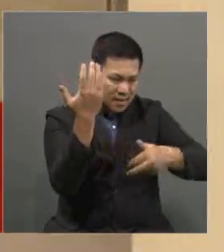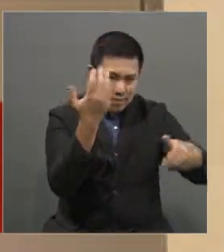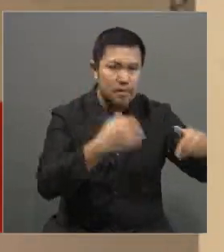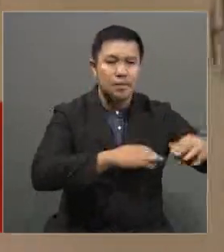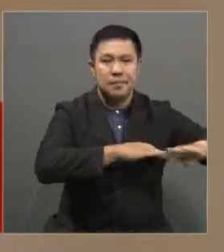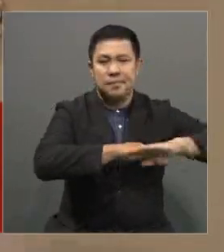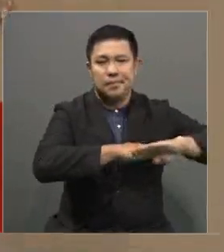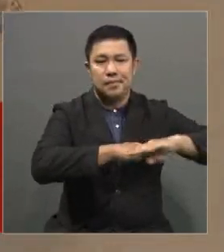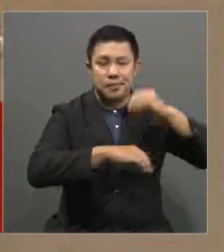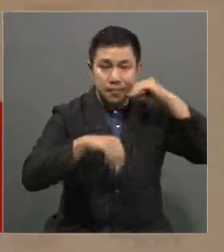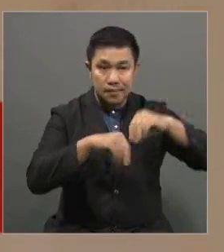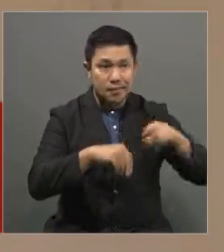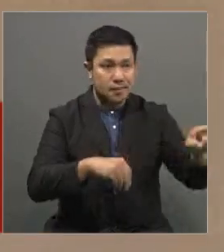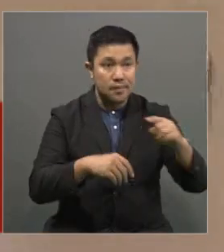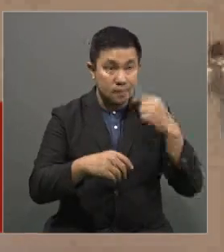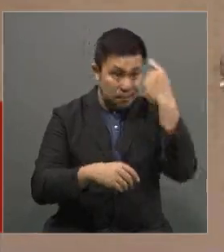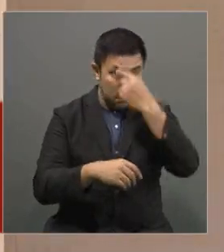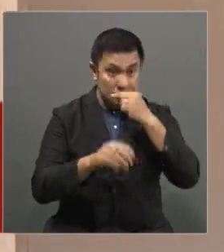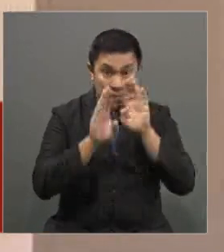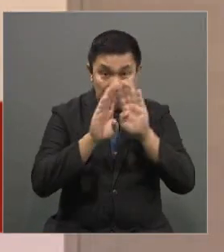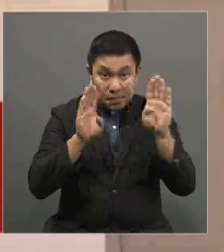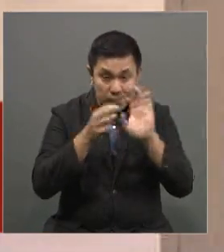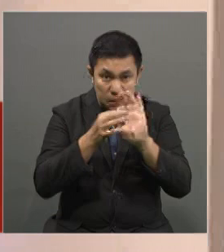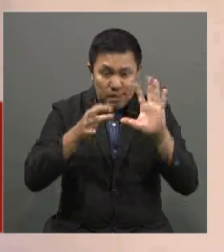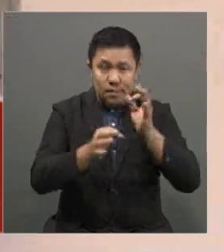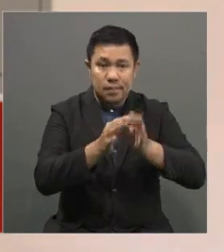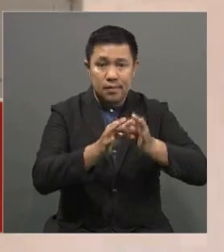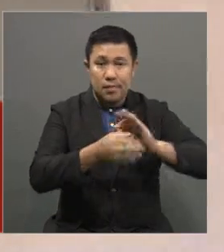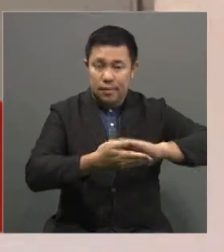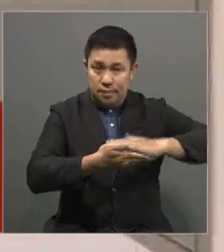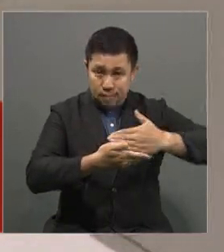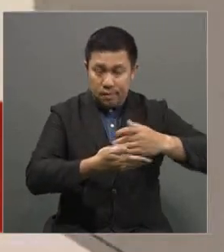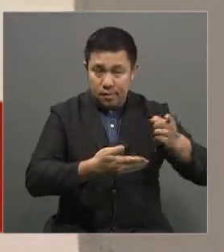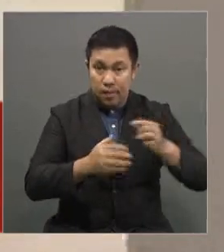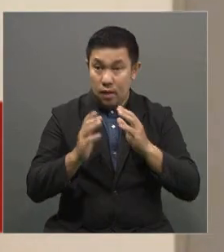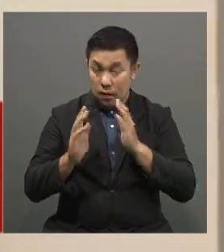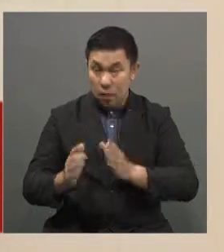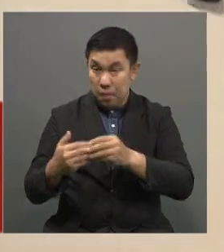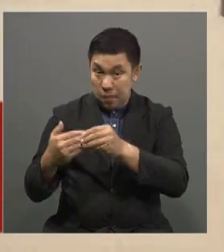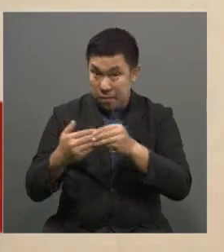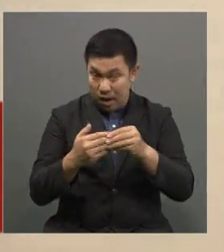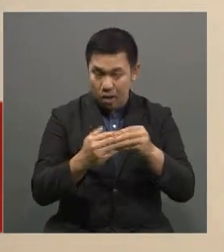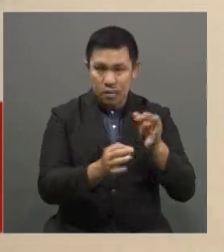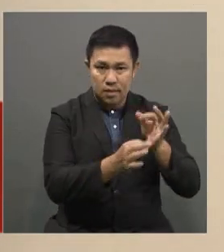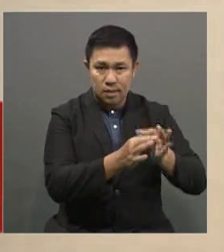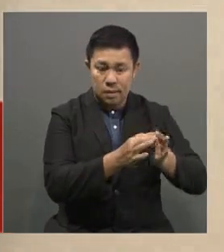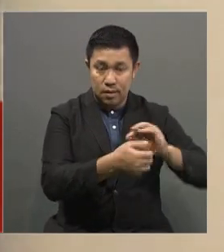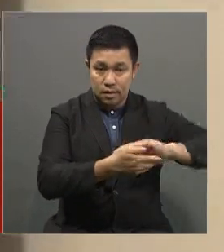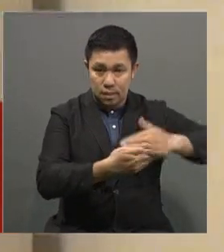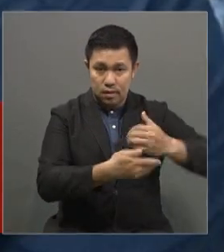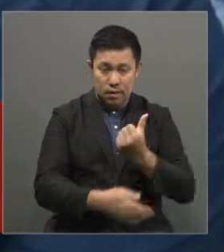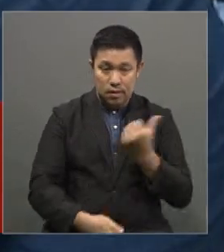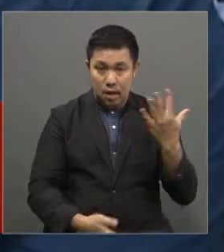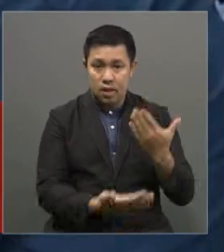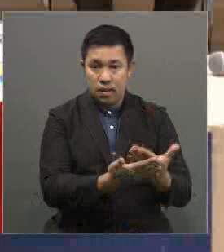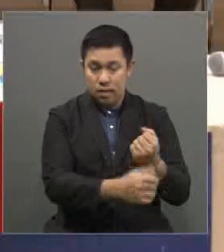บ้านเพื่อไปสแกนหน้าเปิดบัญชีธนาคารปลายทางม้าที่พาไป 1คนเนี่ยจะเปิดถึง 5บัญชีได้ค่า